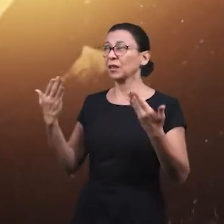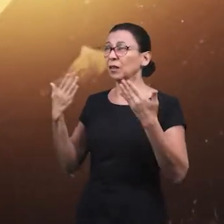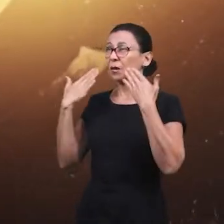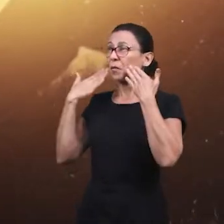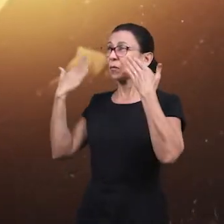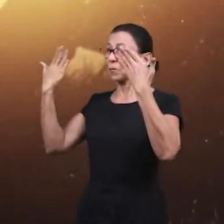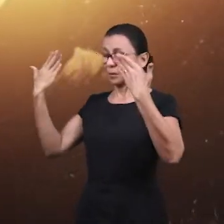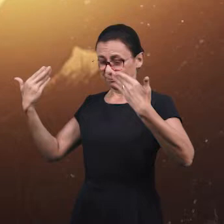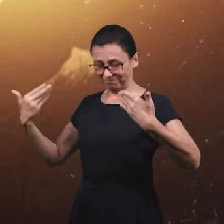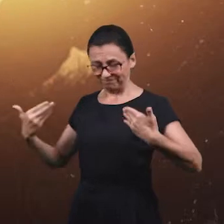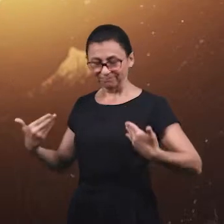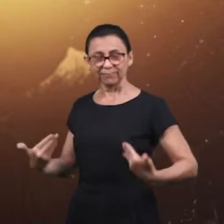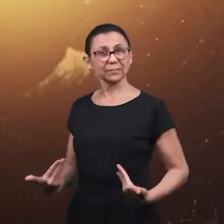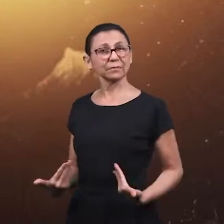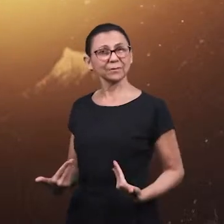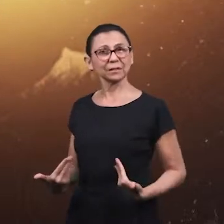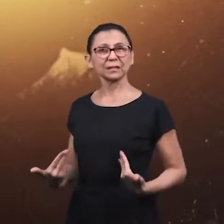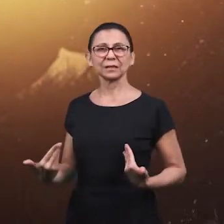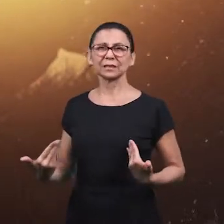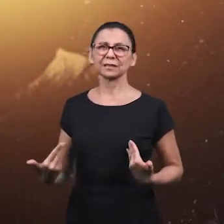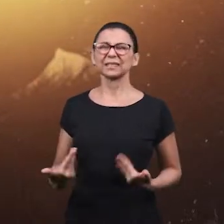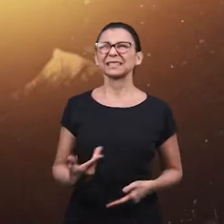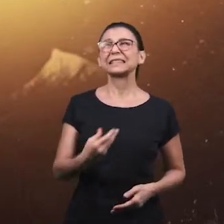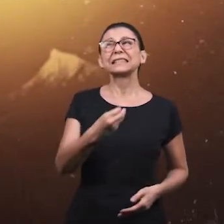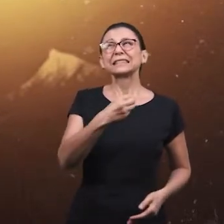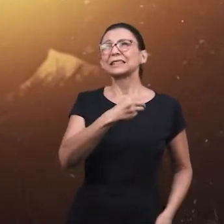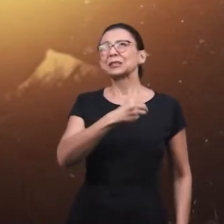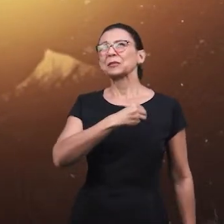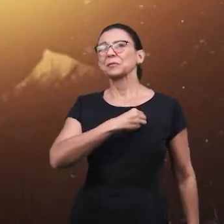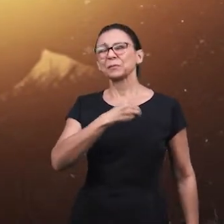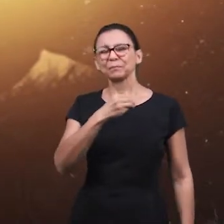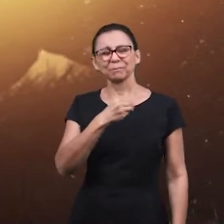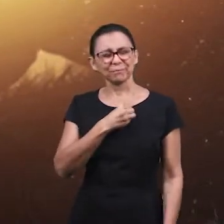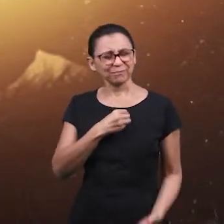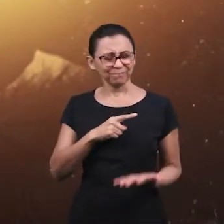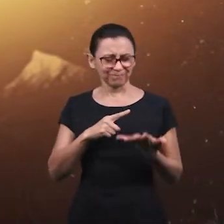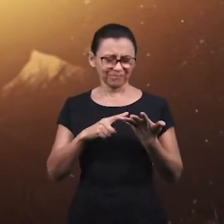Я прихожу к Тебе такой, какой я есть.